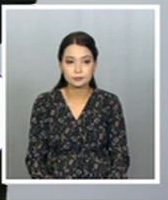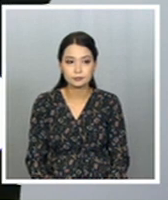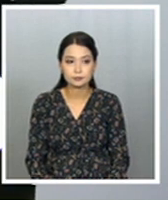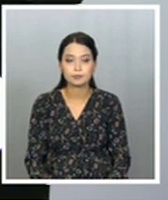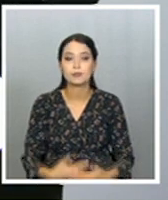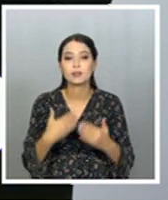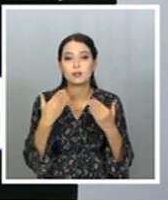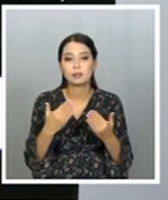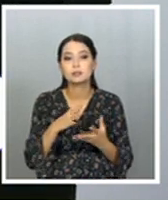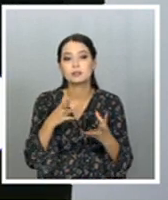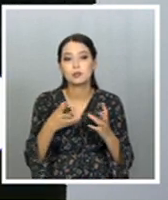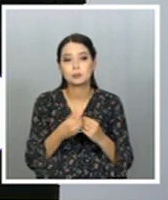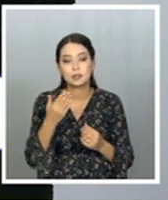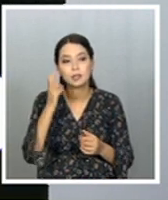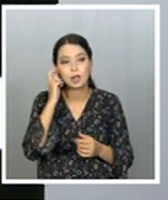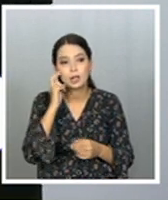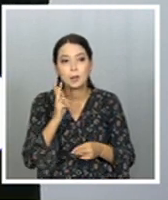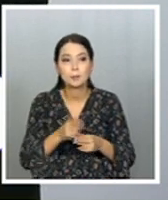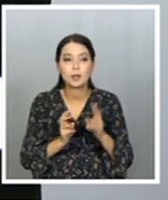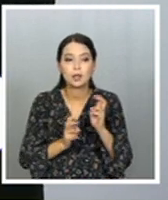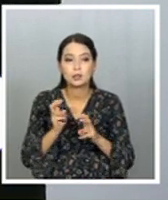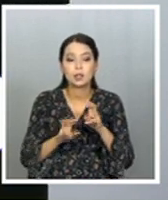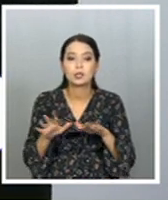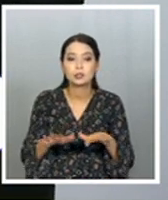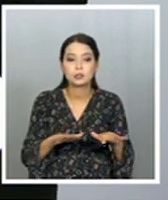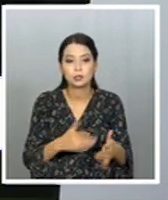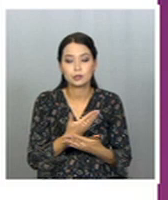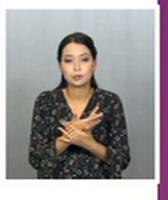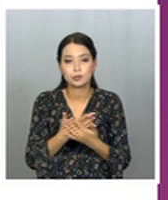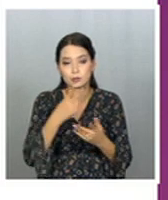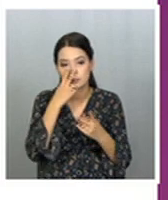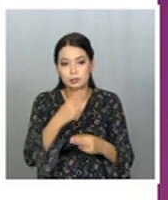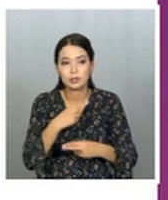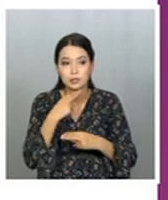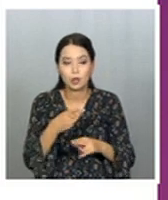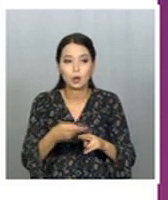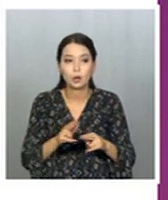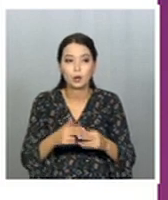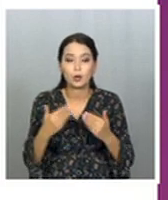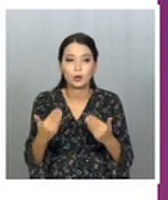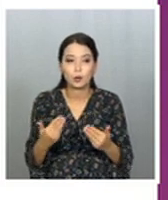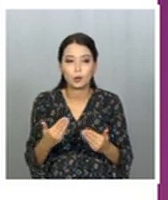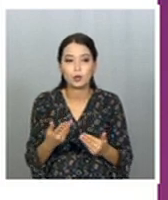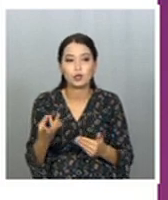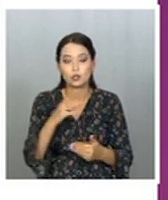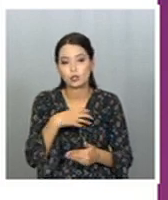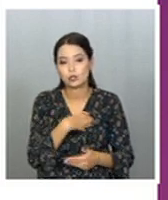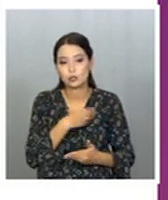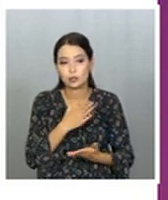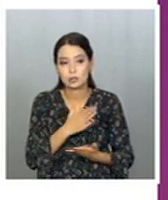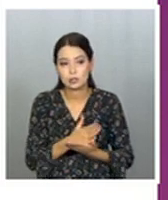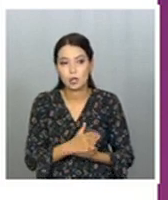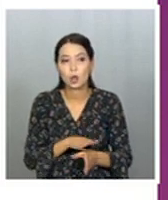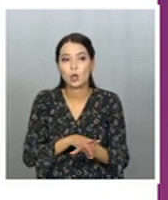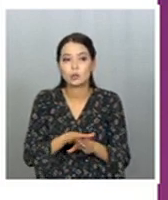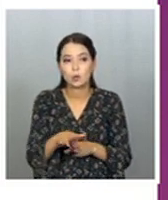Енді жалпы қара металлургия кәсіпорындарының түрлеріне тоқталып кетсек, оның негізгі үш түрі бар. Олар